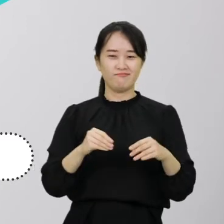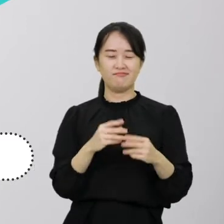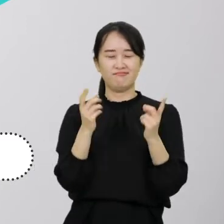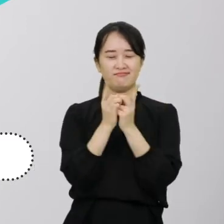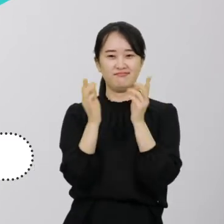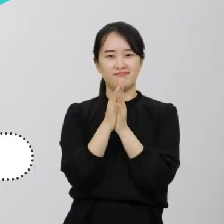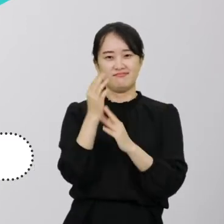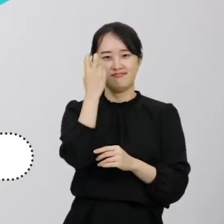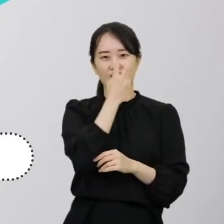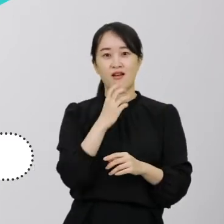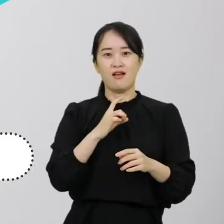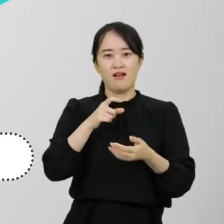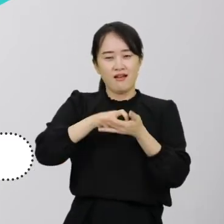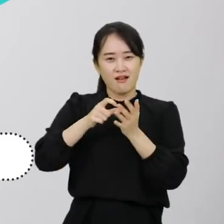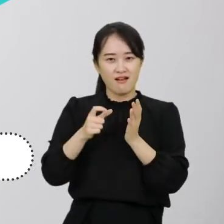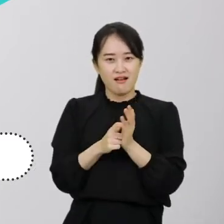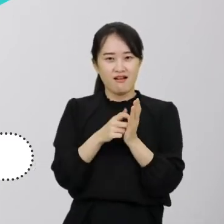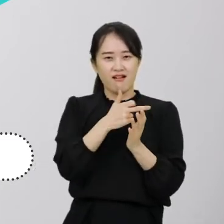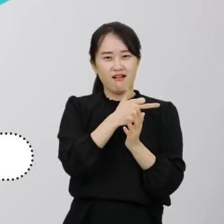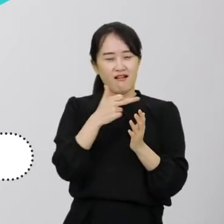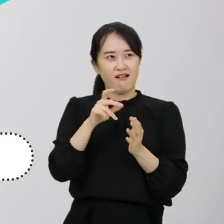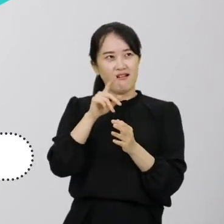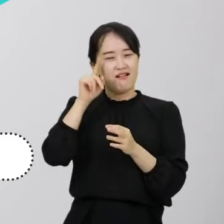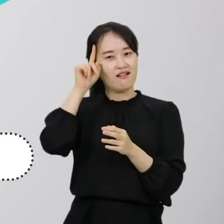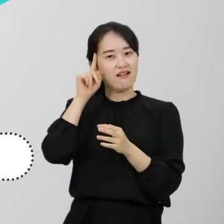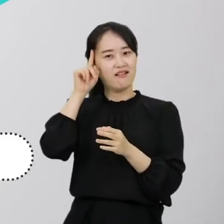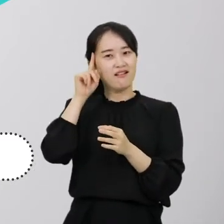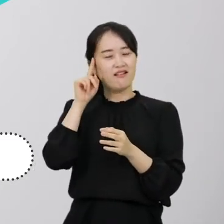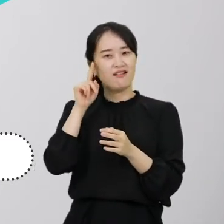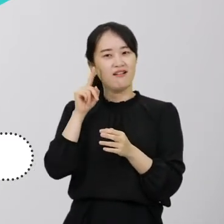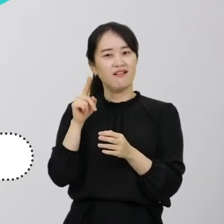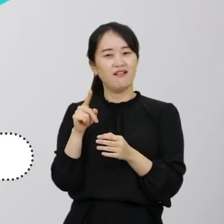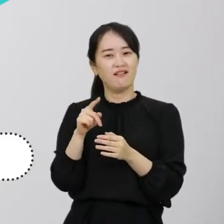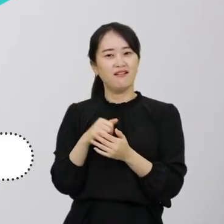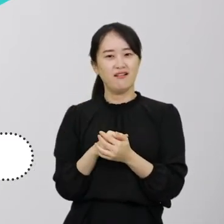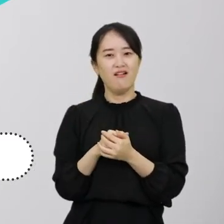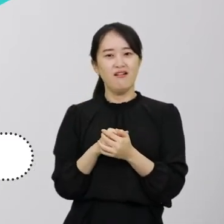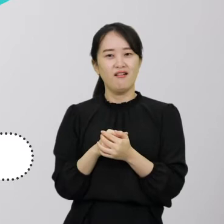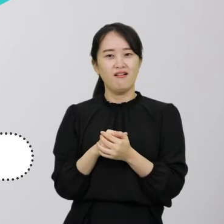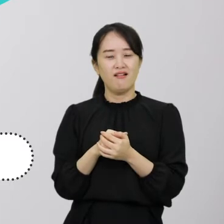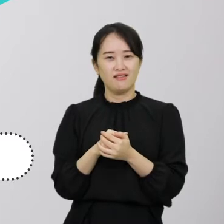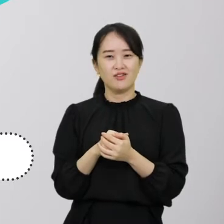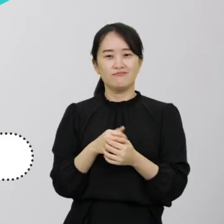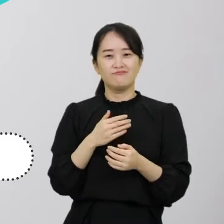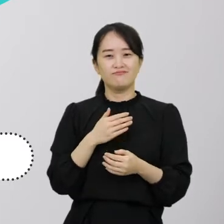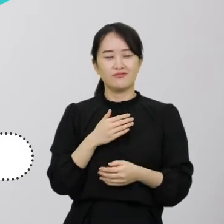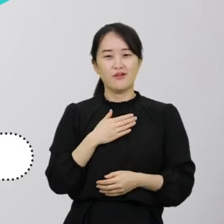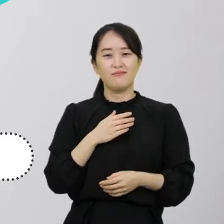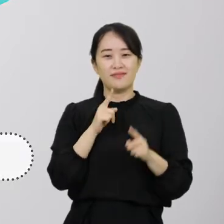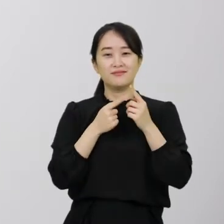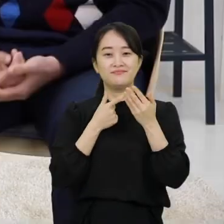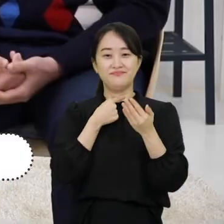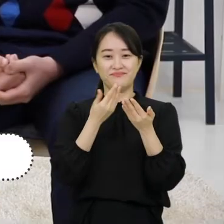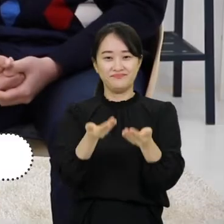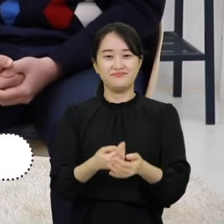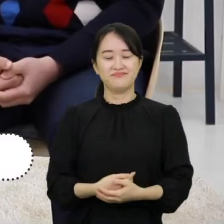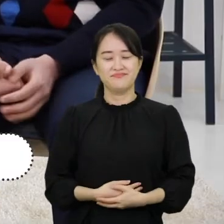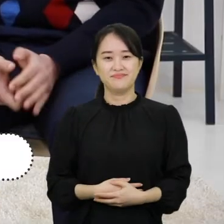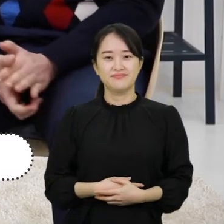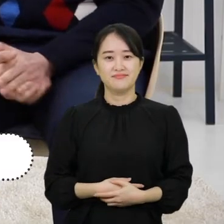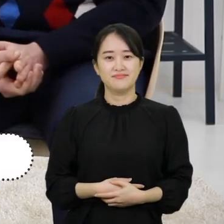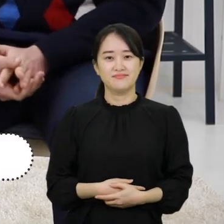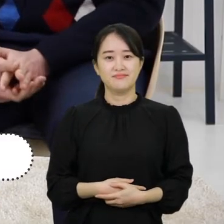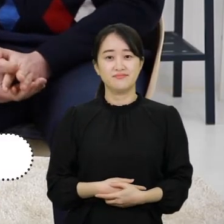직접 관람만큼의 큰 어떤 스트레스 해방 출구가 없다라고 말씀드리고 싶죠.